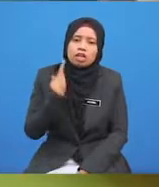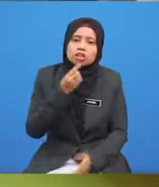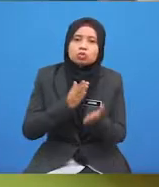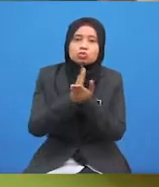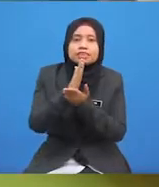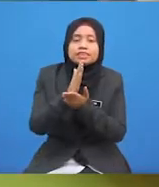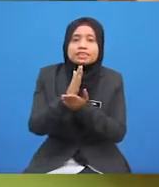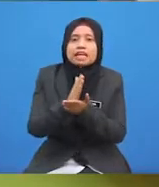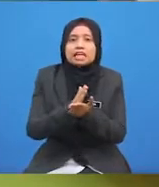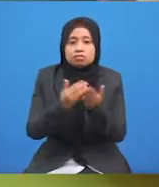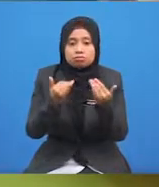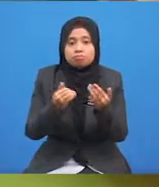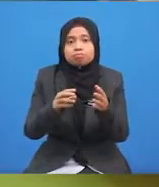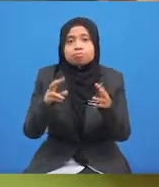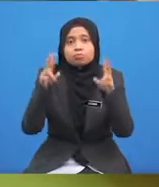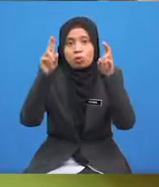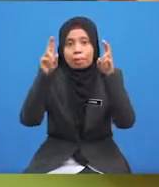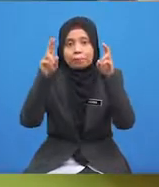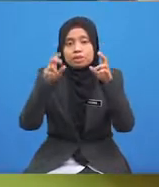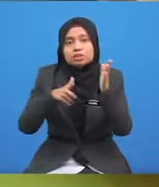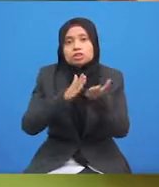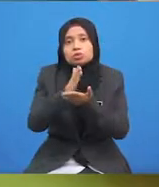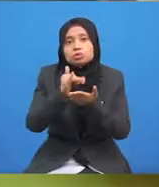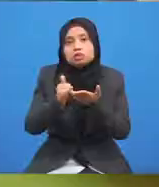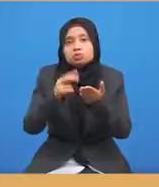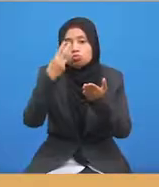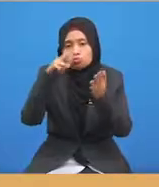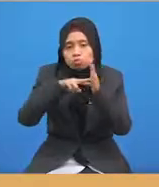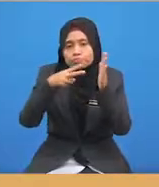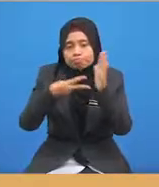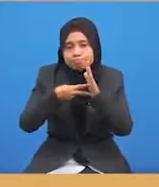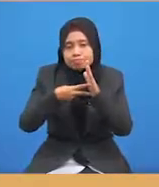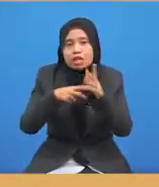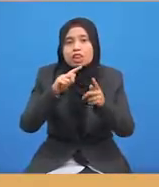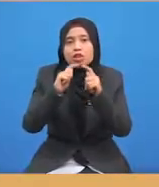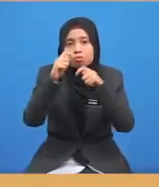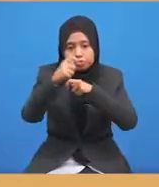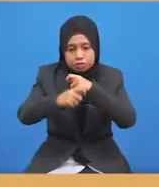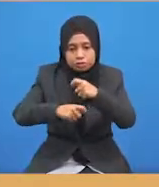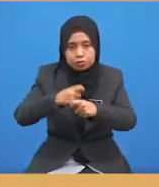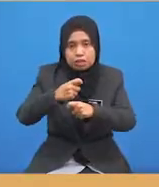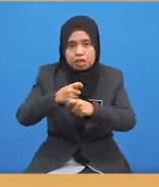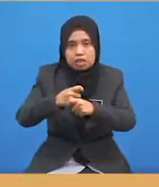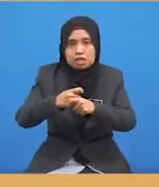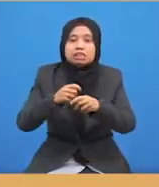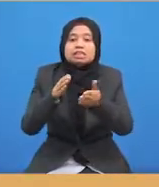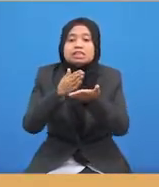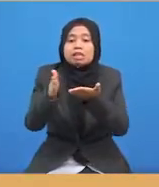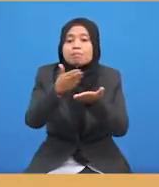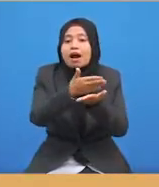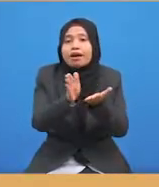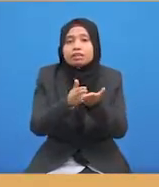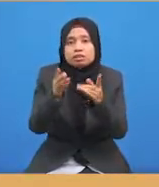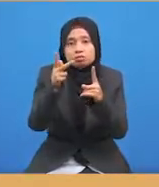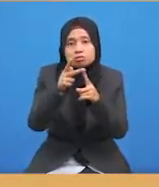teruskan sesi pembelajaran kita dengan menjelaskan konsep tamadun. Konsep tamadun ini terbahagi kepada